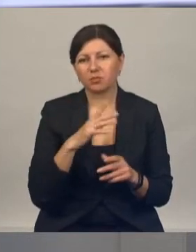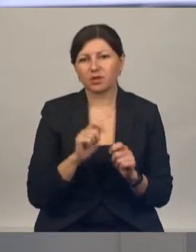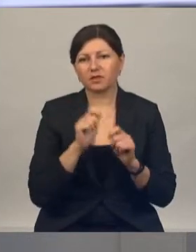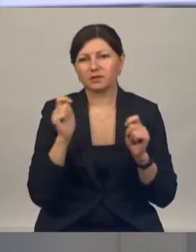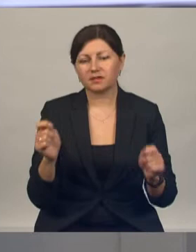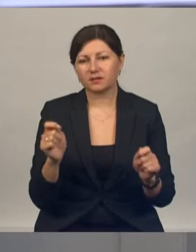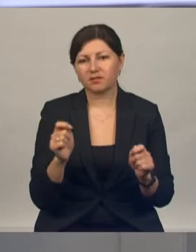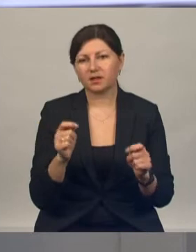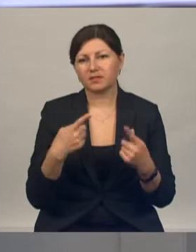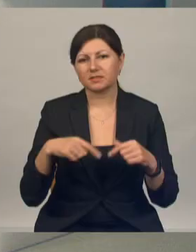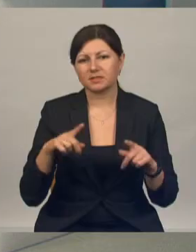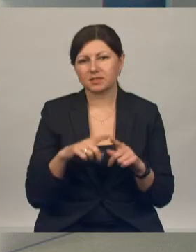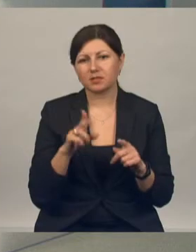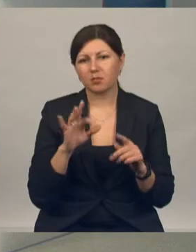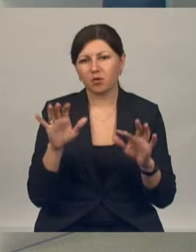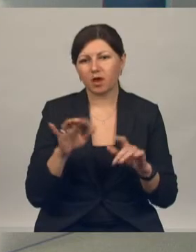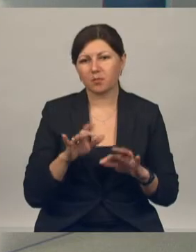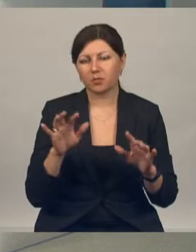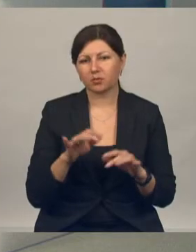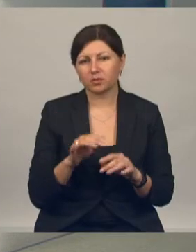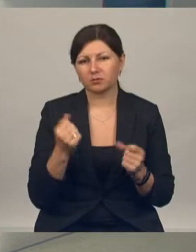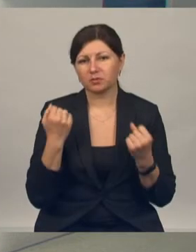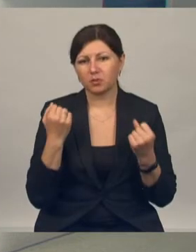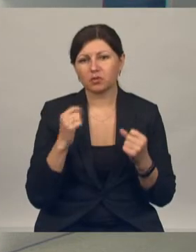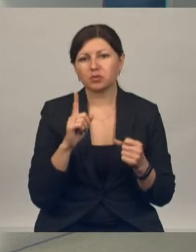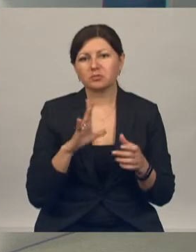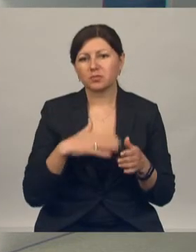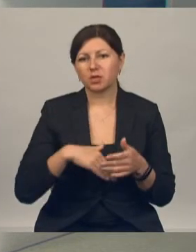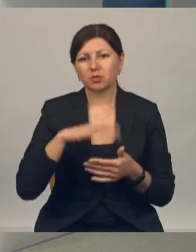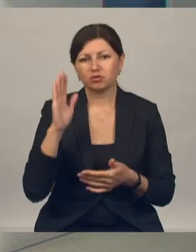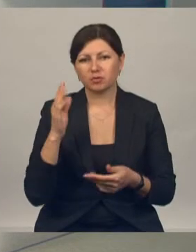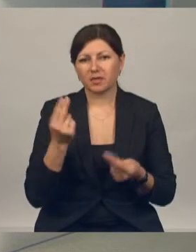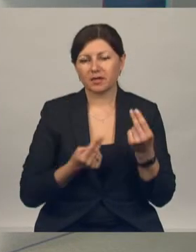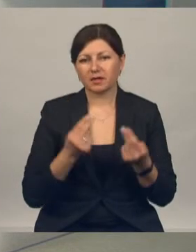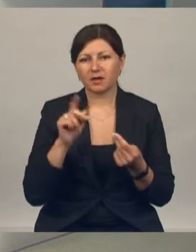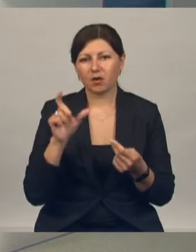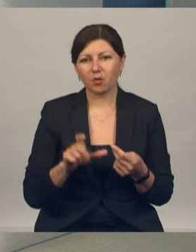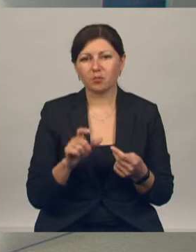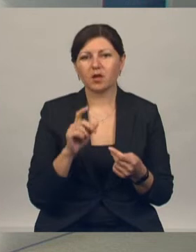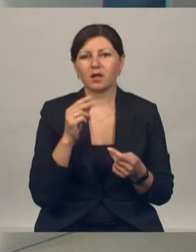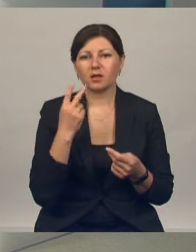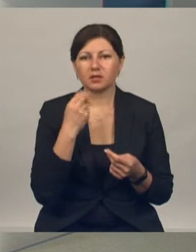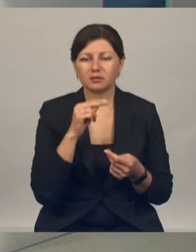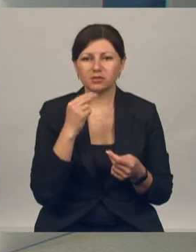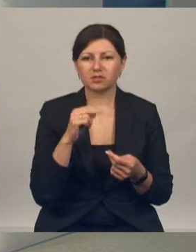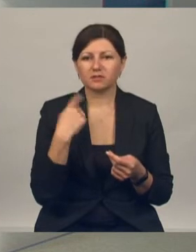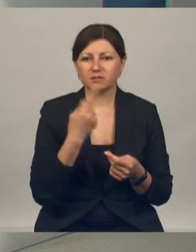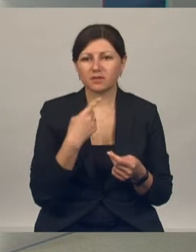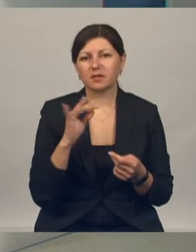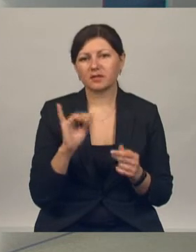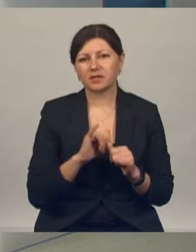секции по компьютерному спорту. То есть, чтобы стать топовым игроком, здесь только личные качества развития